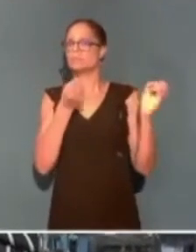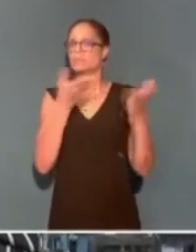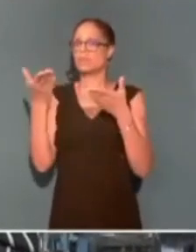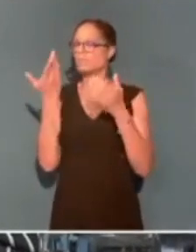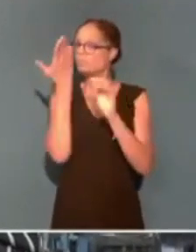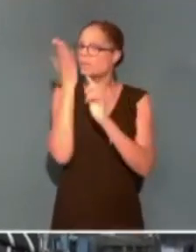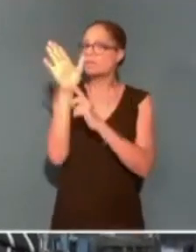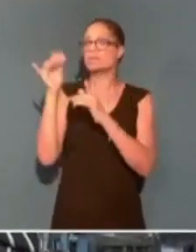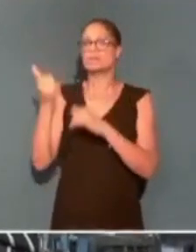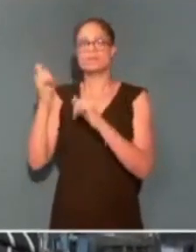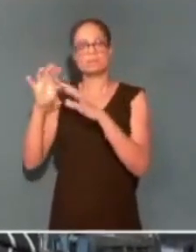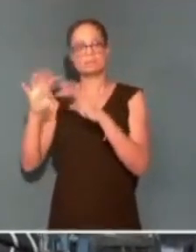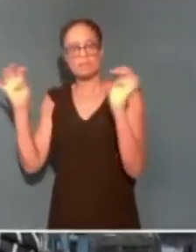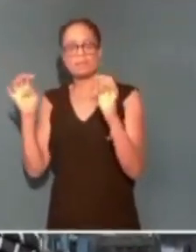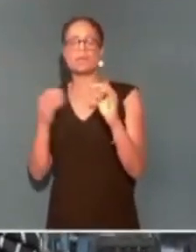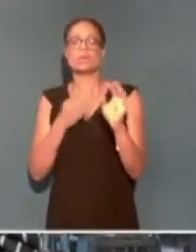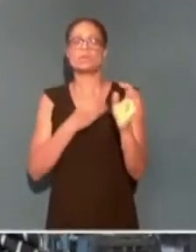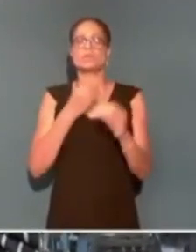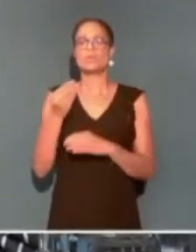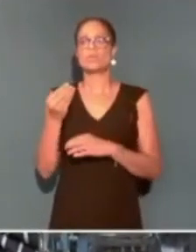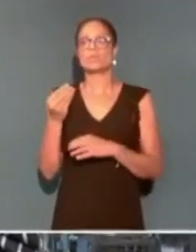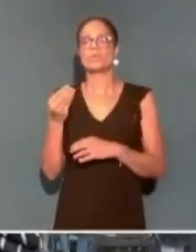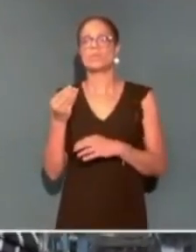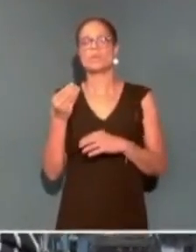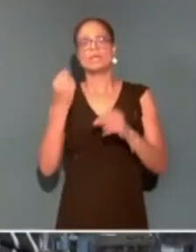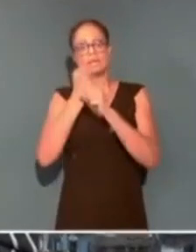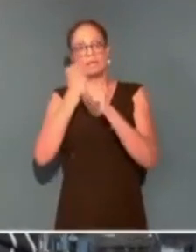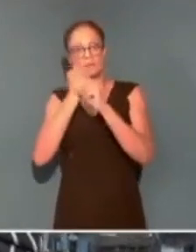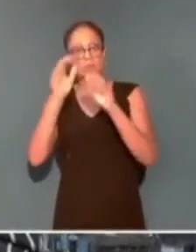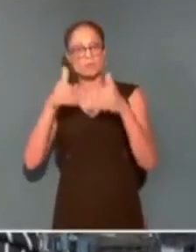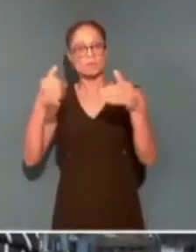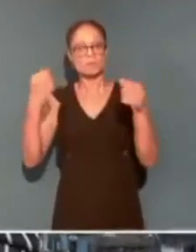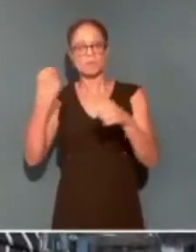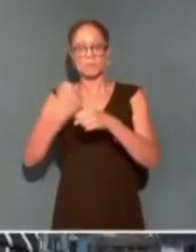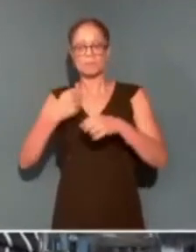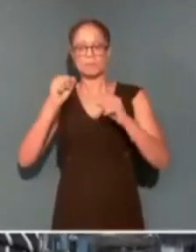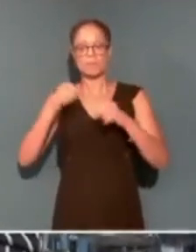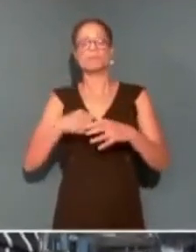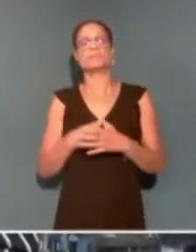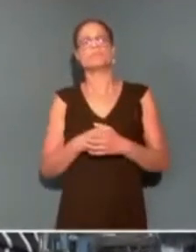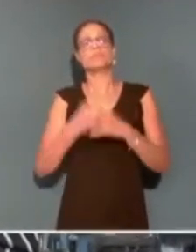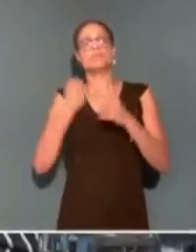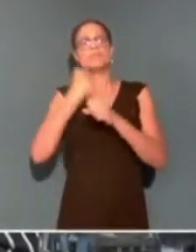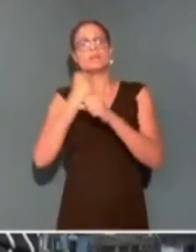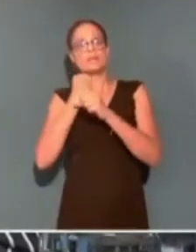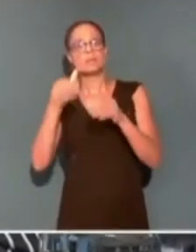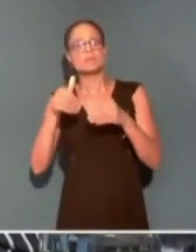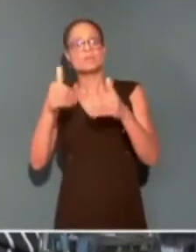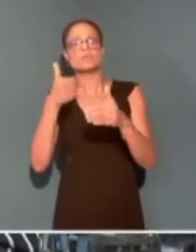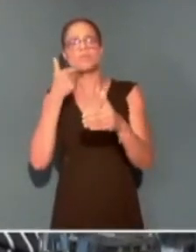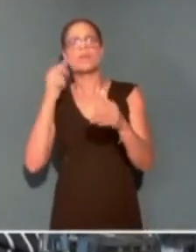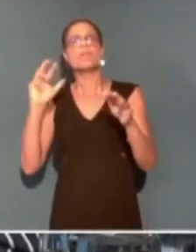ici pour permettre la poursuite du travail. La poursuite du travail, c'est le troisième